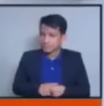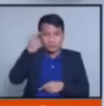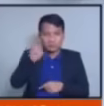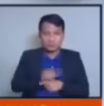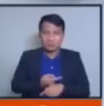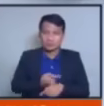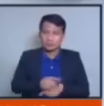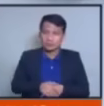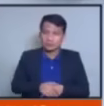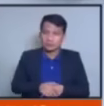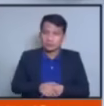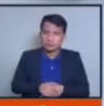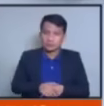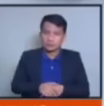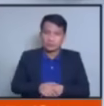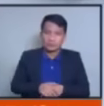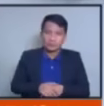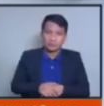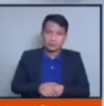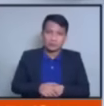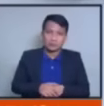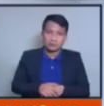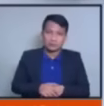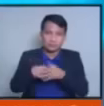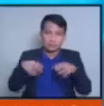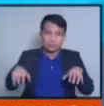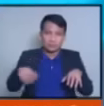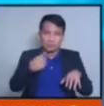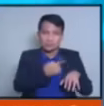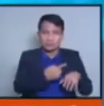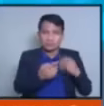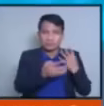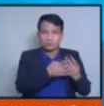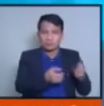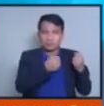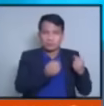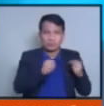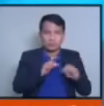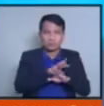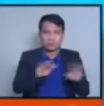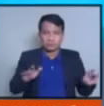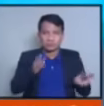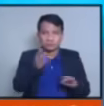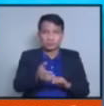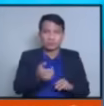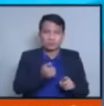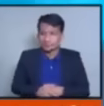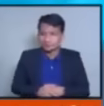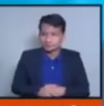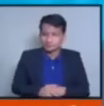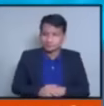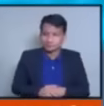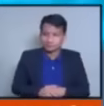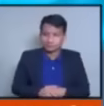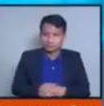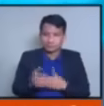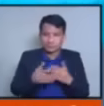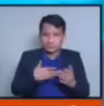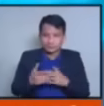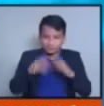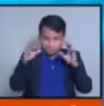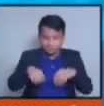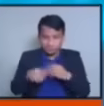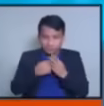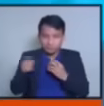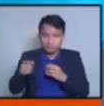ganyan eh. Miss nung kapit, bakit nyo nagsasabi, kinukulong niyo yung bata, tapos tinatimingan mo na walang tao bago mo siya yariin? Ngayon, walang takas dahil